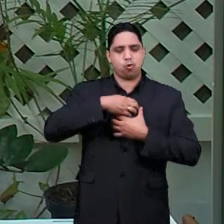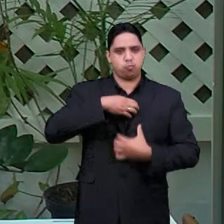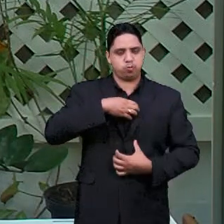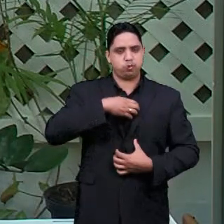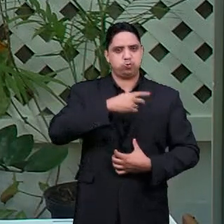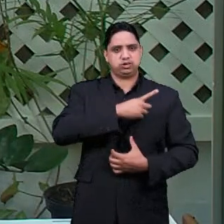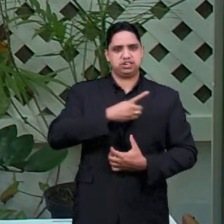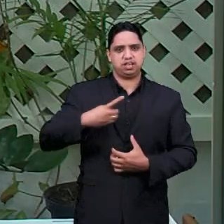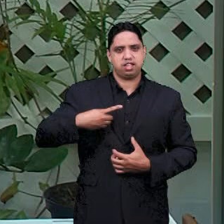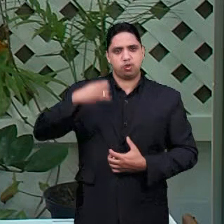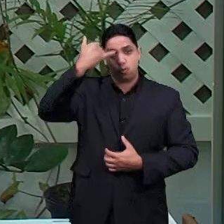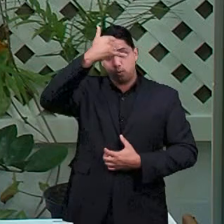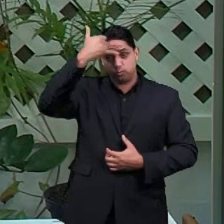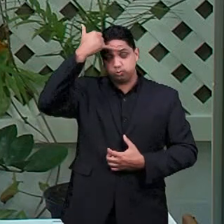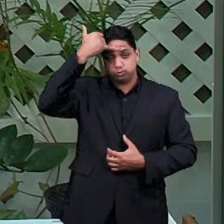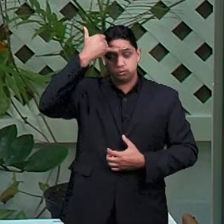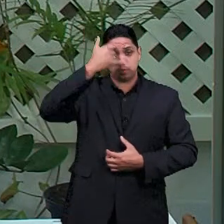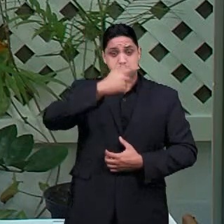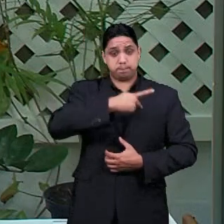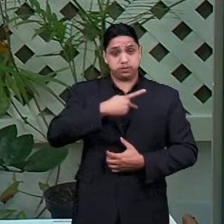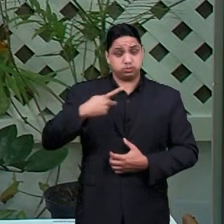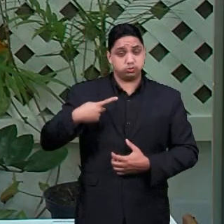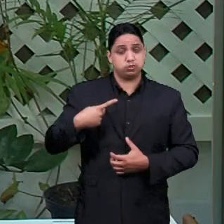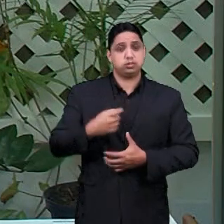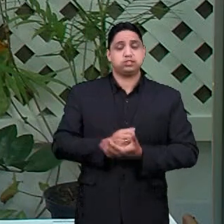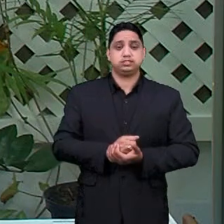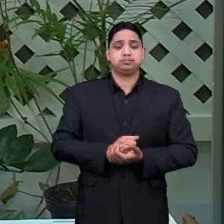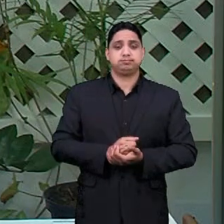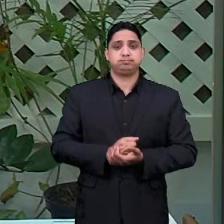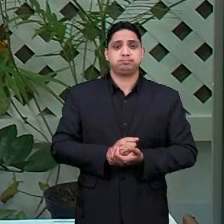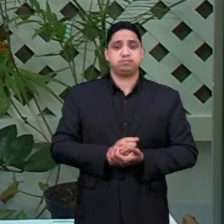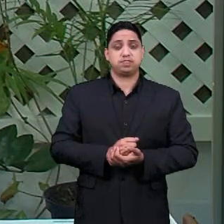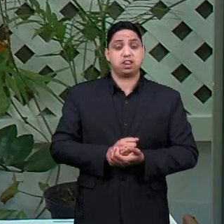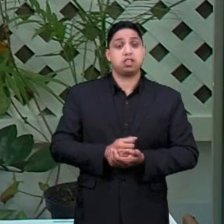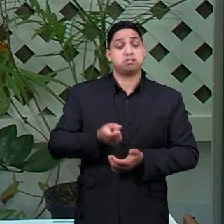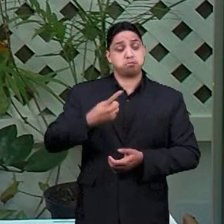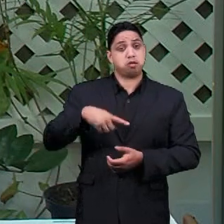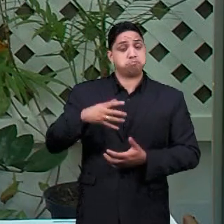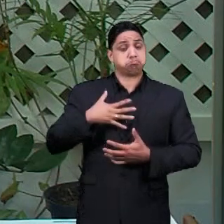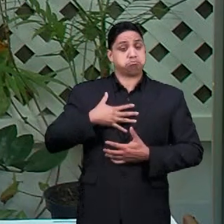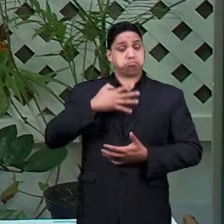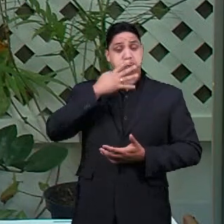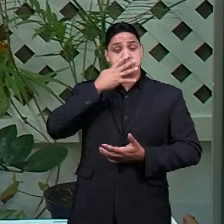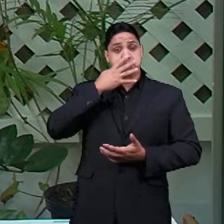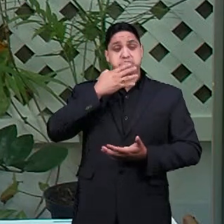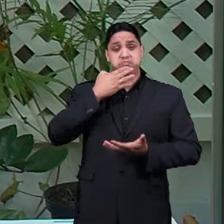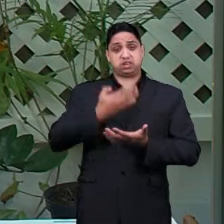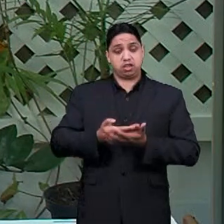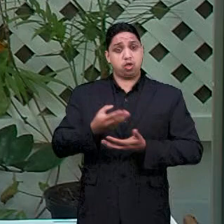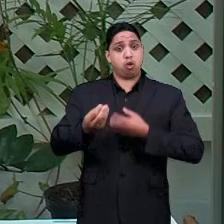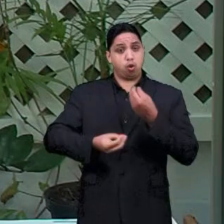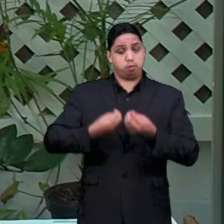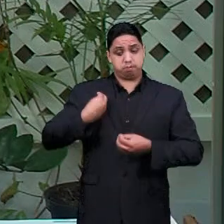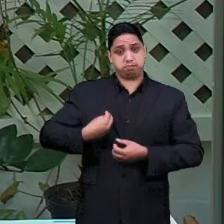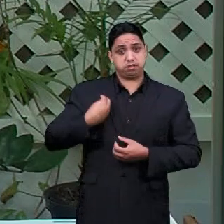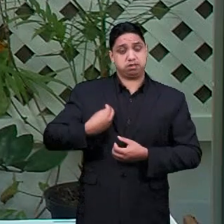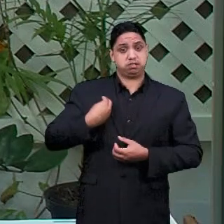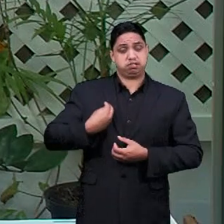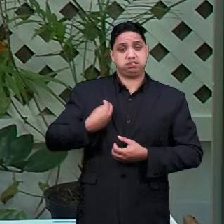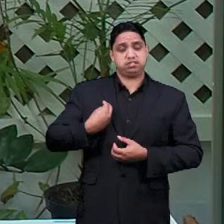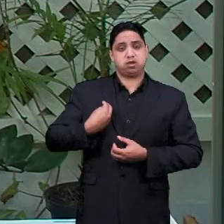ouins, quelques diacres. Ça a été surprenant la participation de nos frères